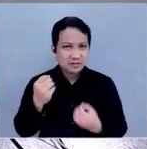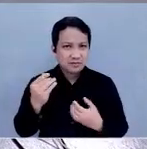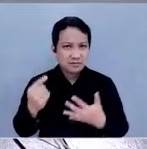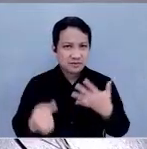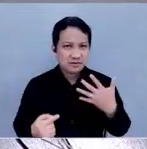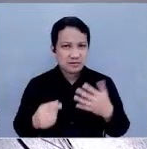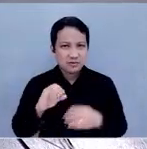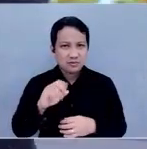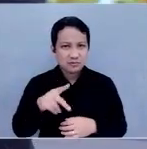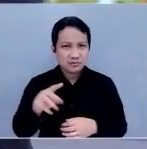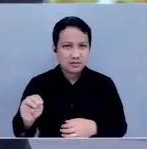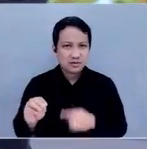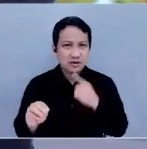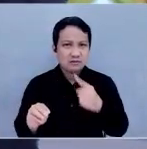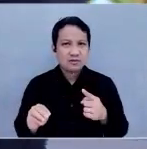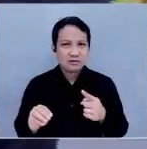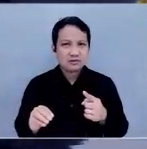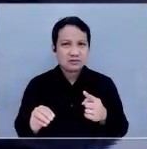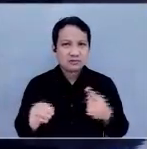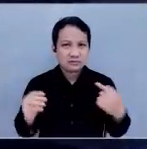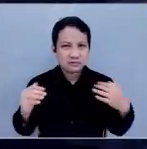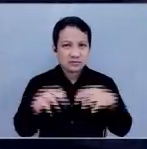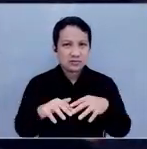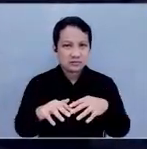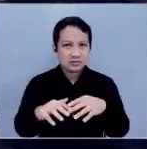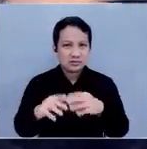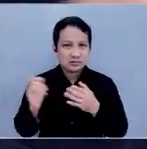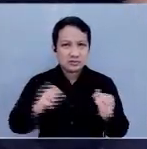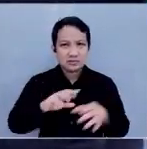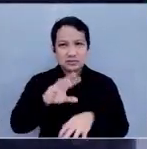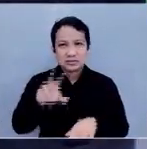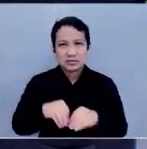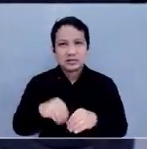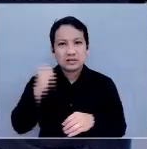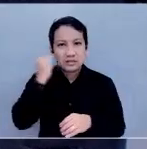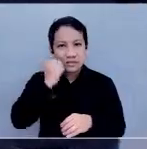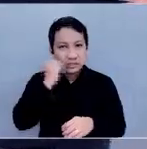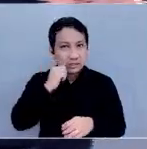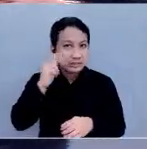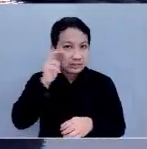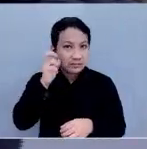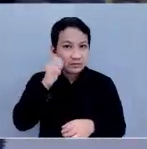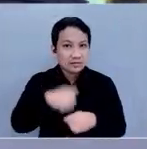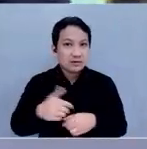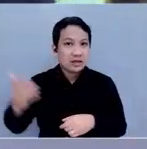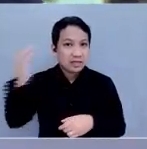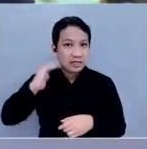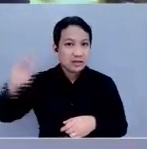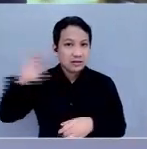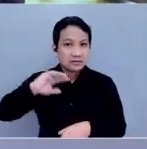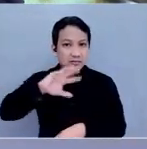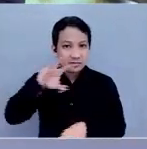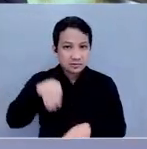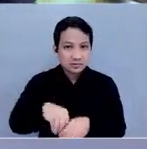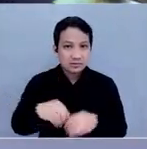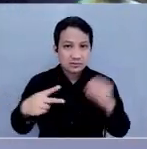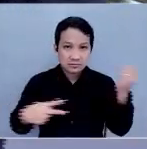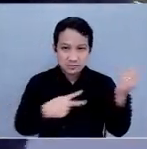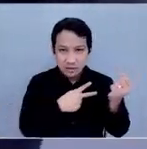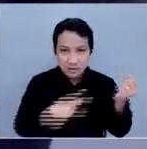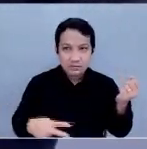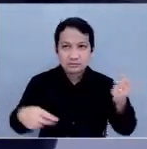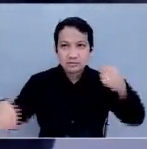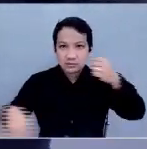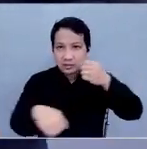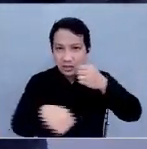bands, talagang nagpapasok ng mga instrumento na hindi natin kadalasang naririnig dati. Ngayon nagpapasok ng violin, nagpapasok ng cello,